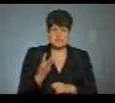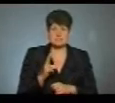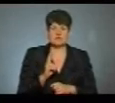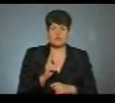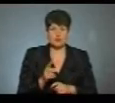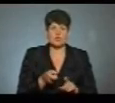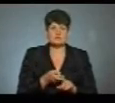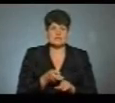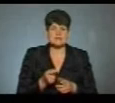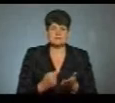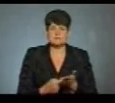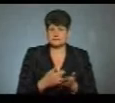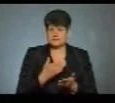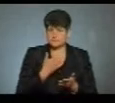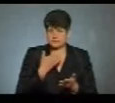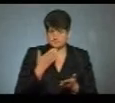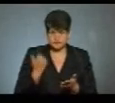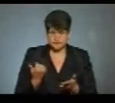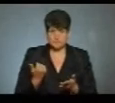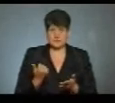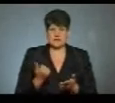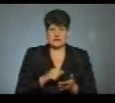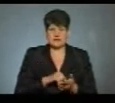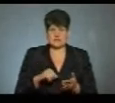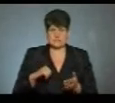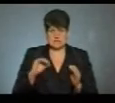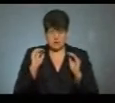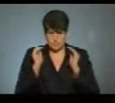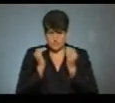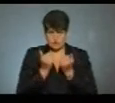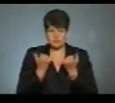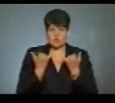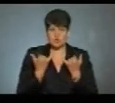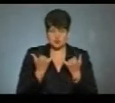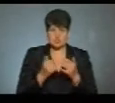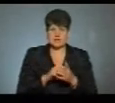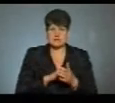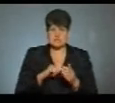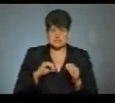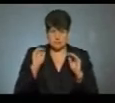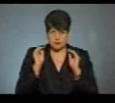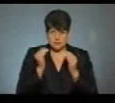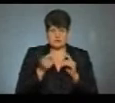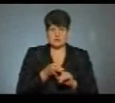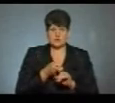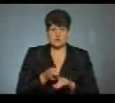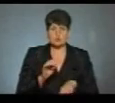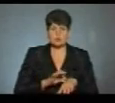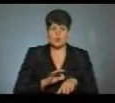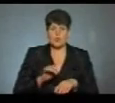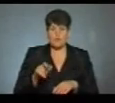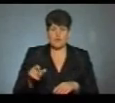коронавірусна інфекція не підтверджена лабораторно, на самоізоляції. Віднині на самоізоляції через контакт з хворими на